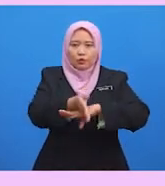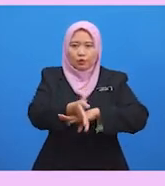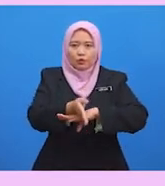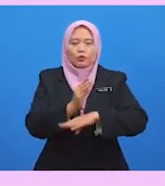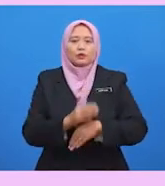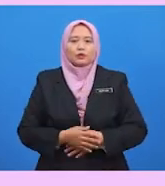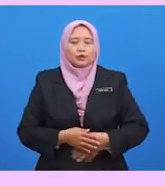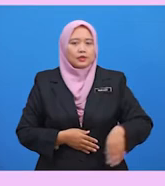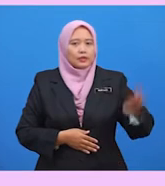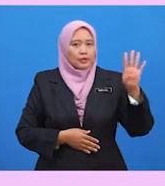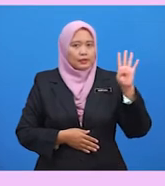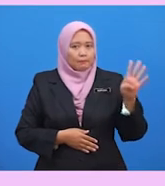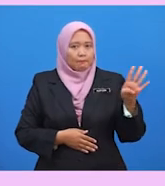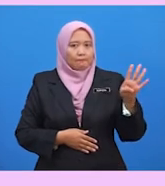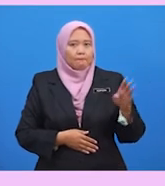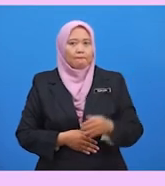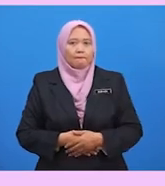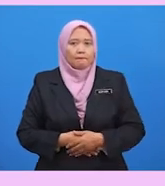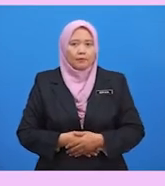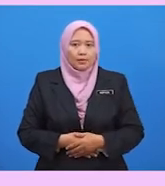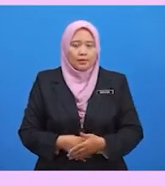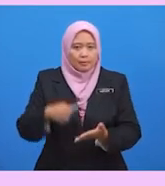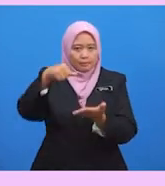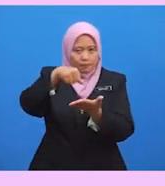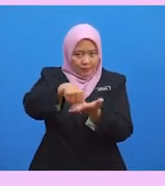yang terakhir sekali adalah press.